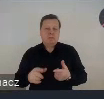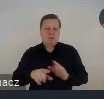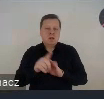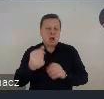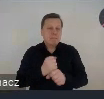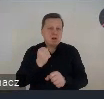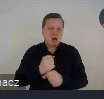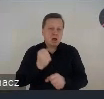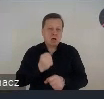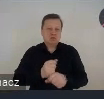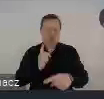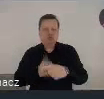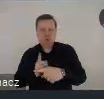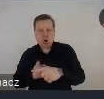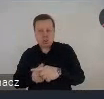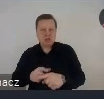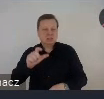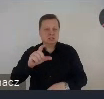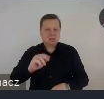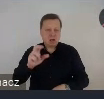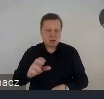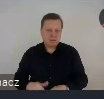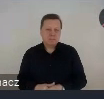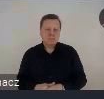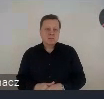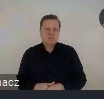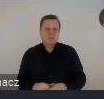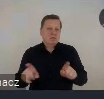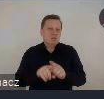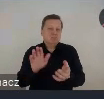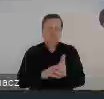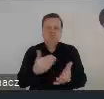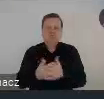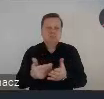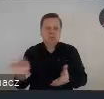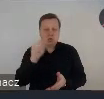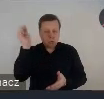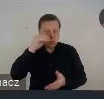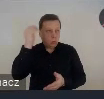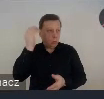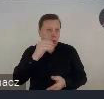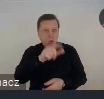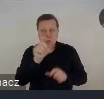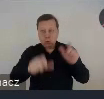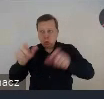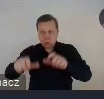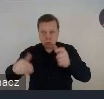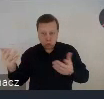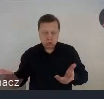dla członków cechów, jak i na przykład dla uczniów, którzy się